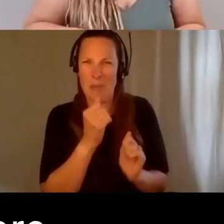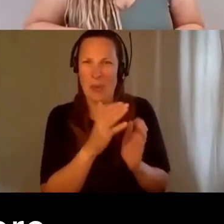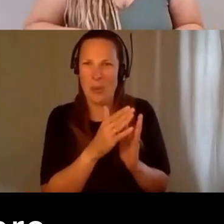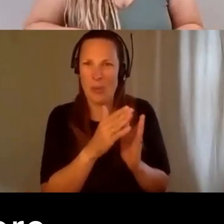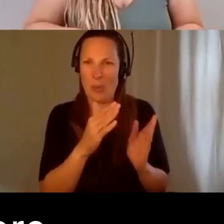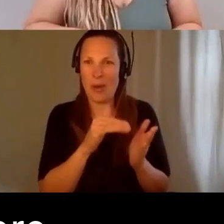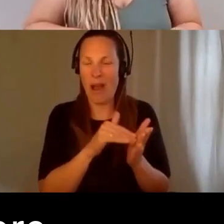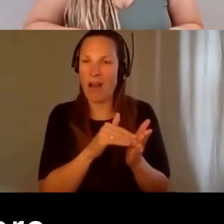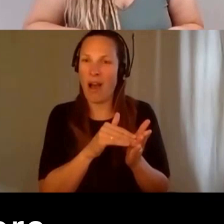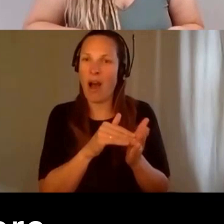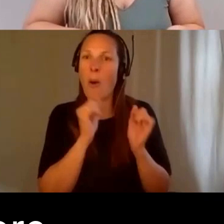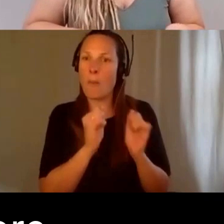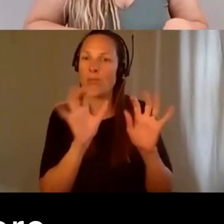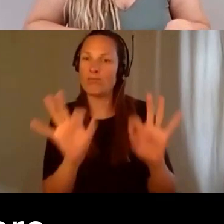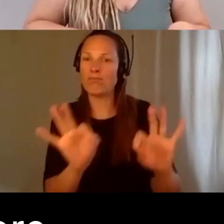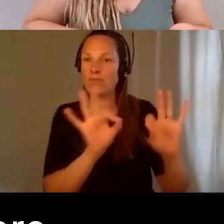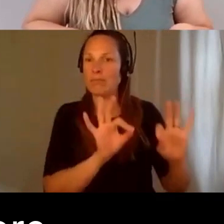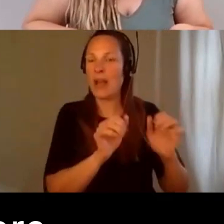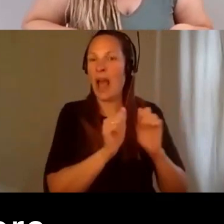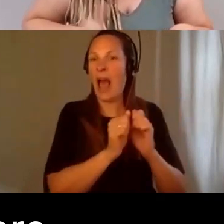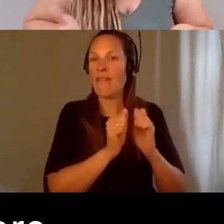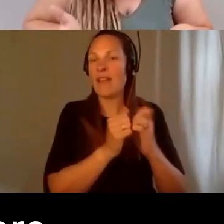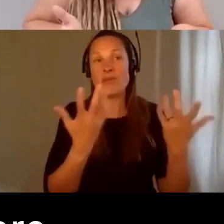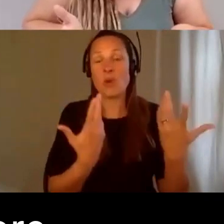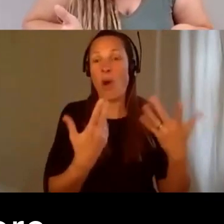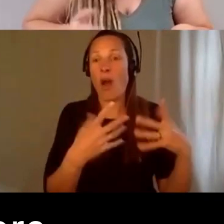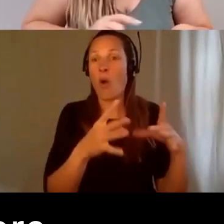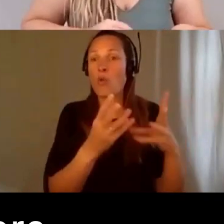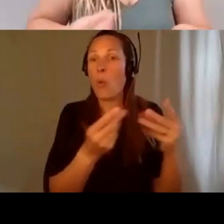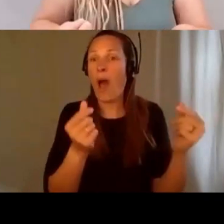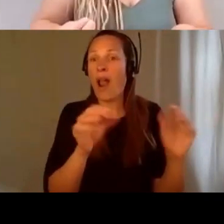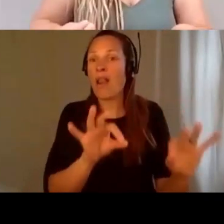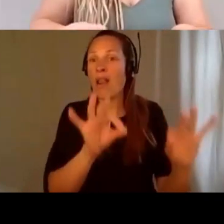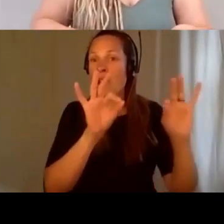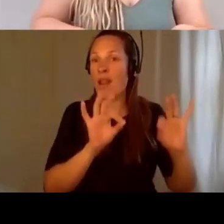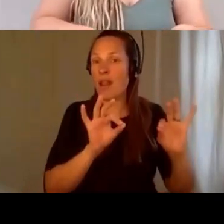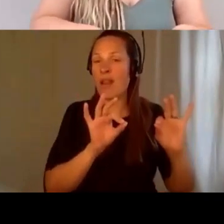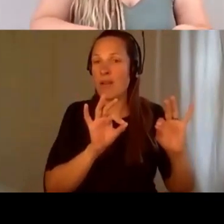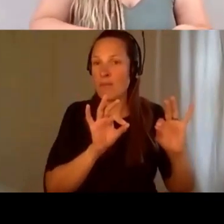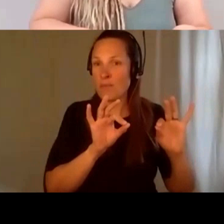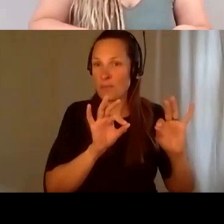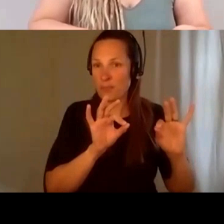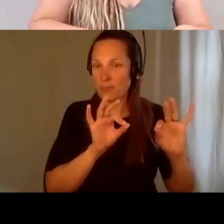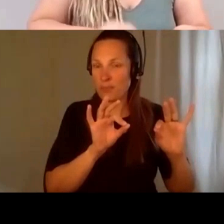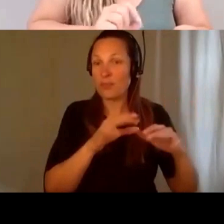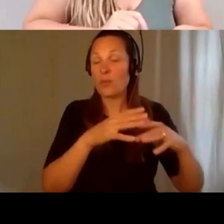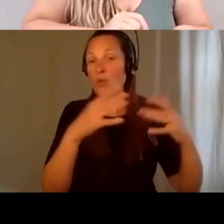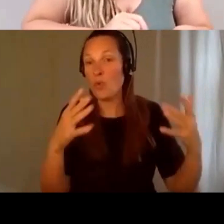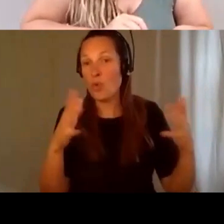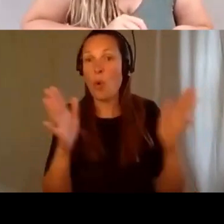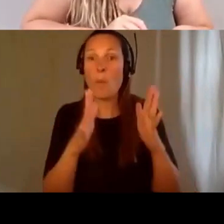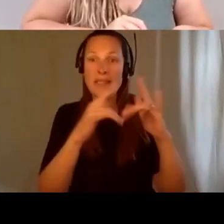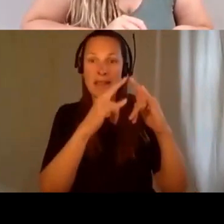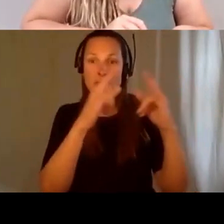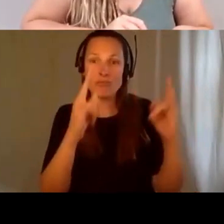vous pouvez les couvrir avec une toile flottante, une couverture flottante ou une petite serre